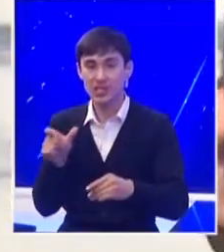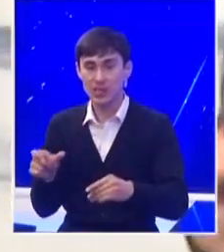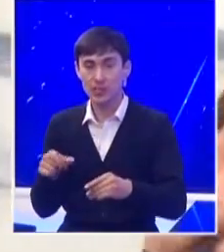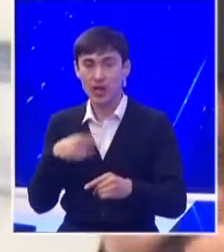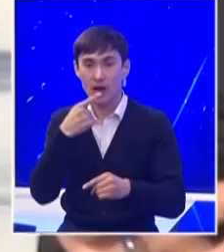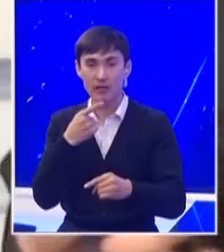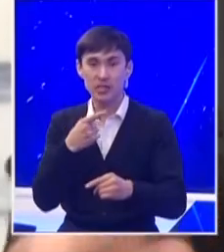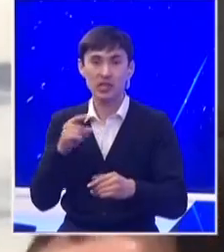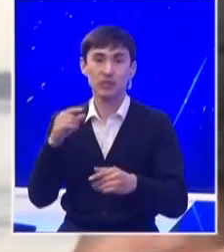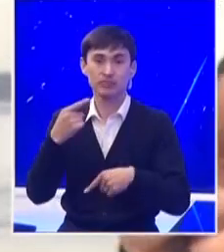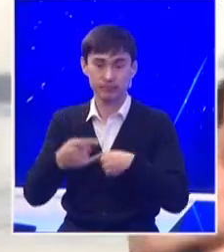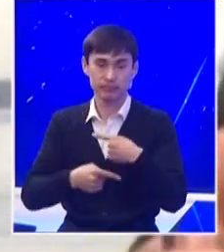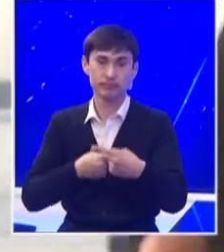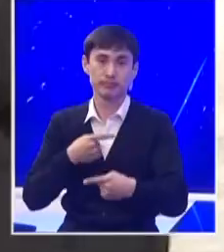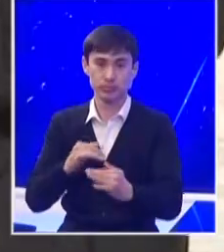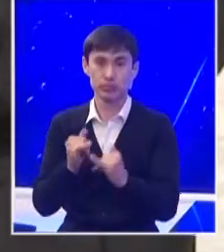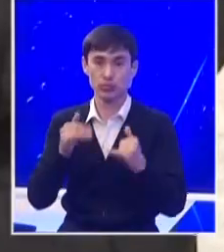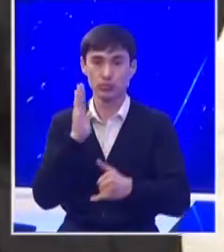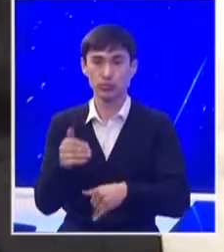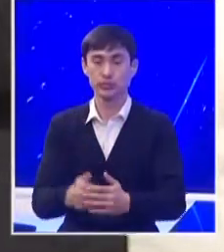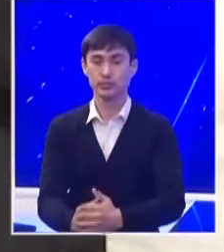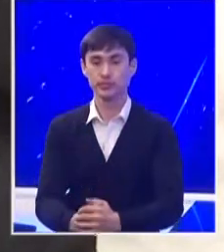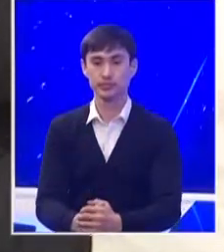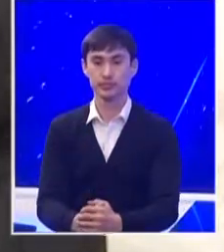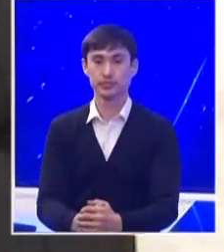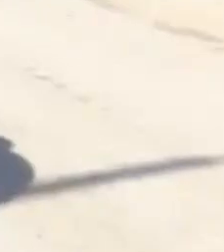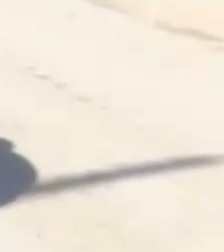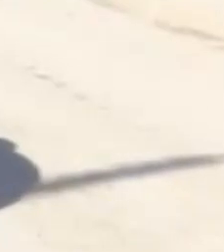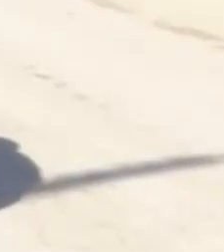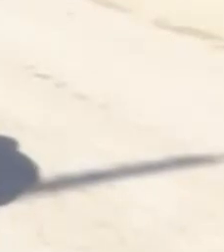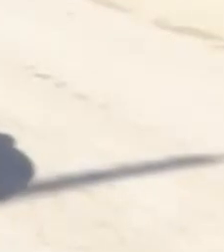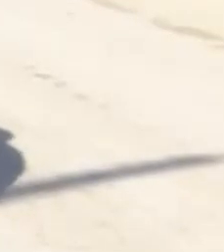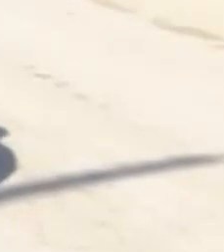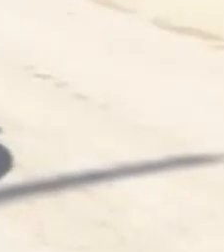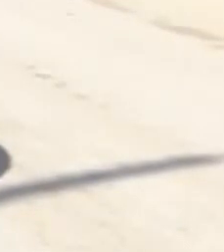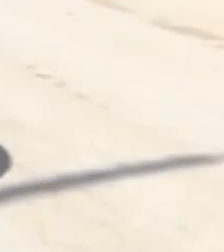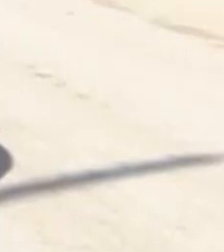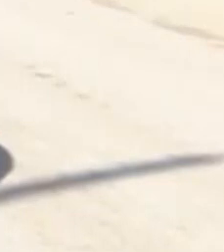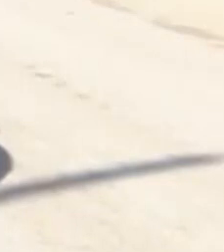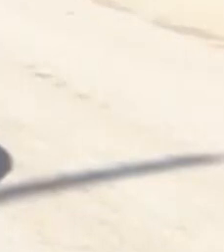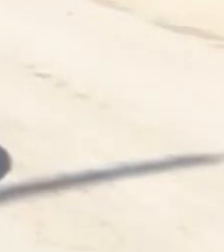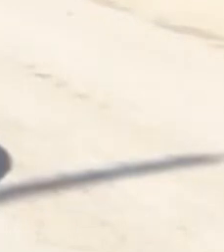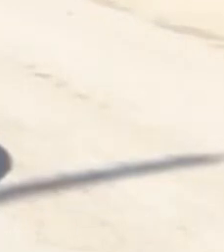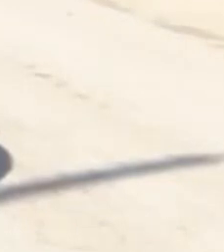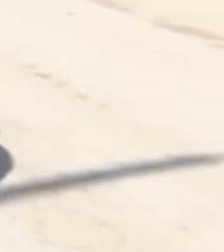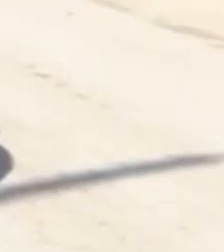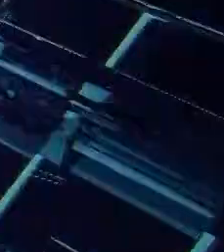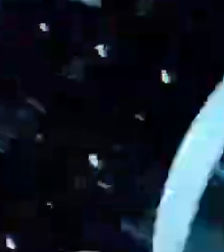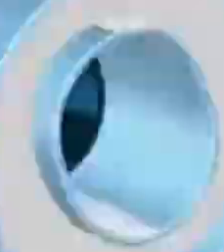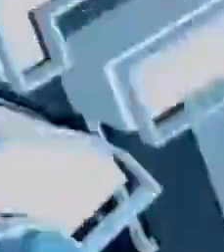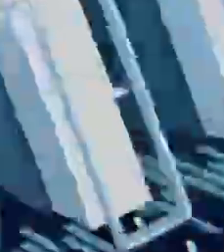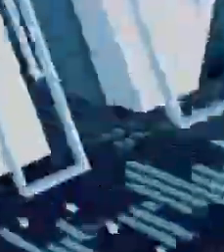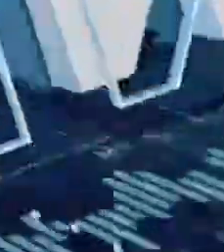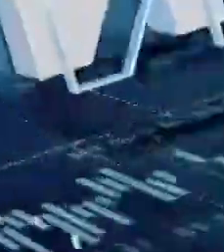Как говорится, с миру по нитке, голому рубаха. Аяужан Ахметжан, Шалхар Нурмухамбет, Бекзат Кажымхан, телеканал Жетсу.